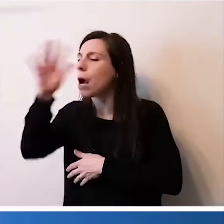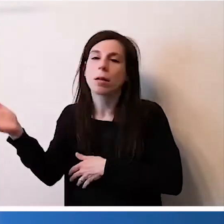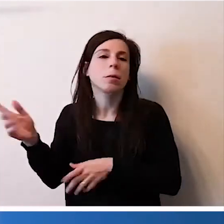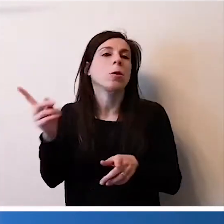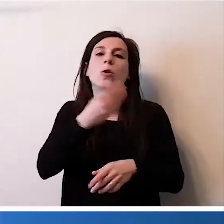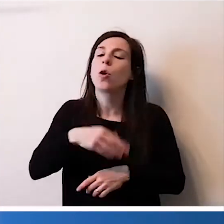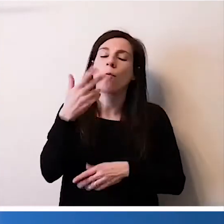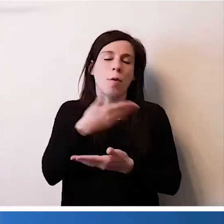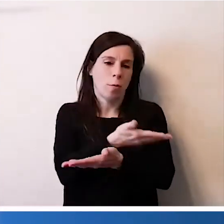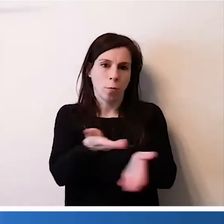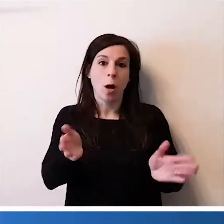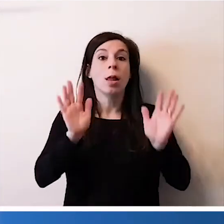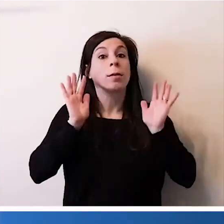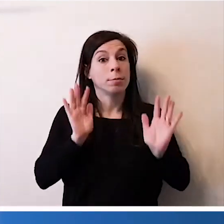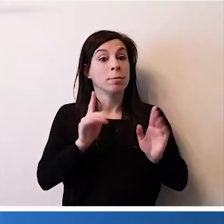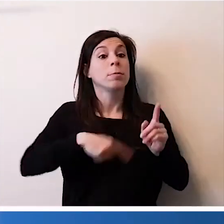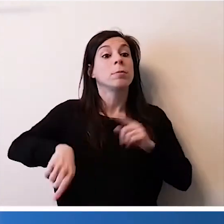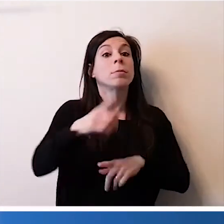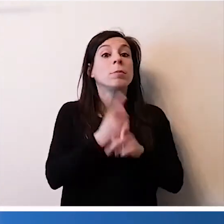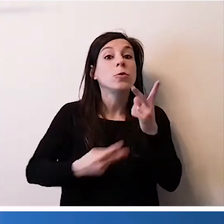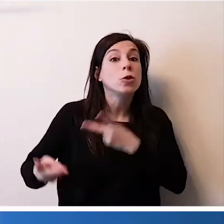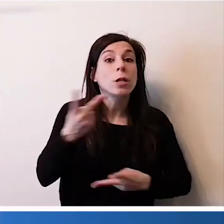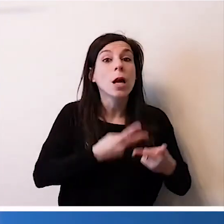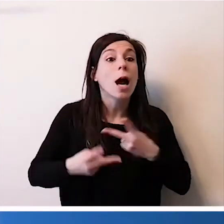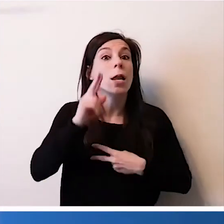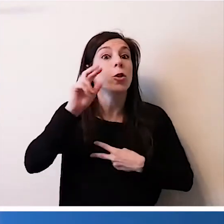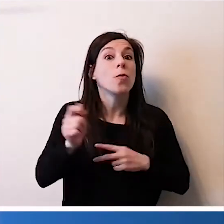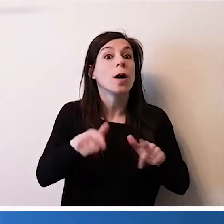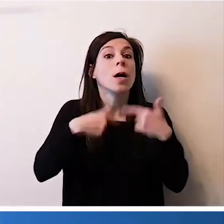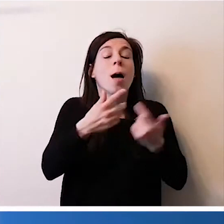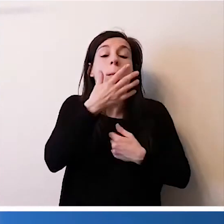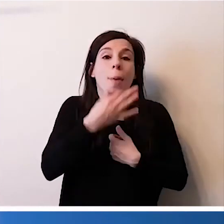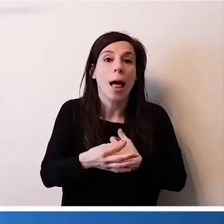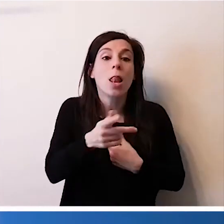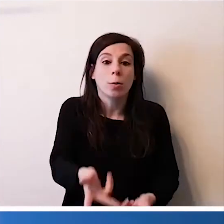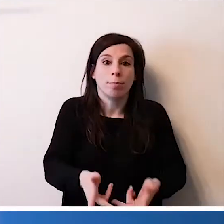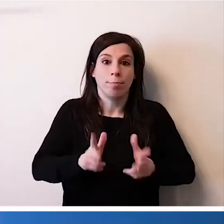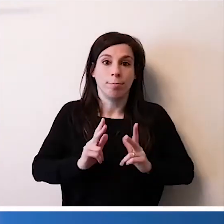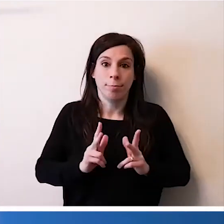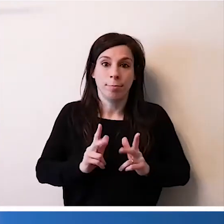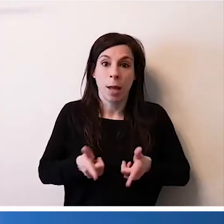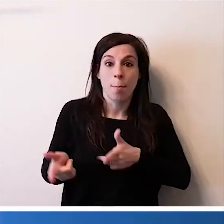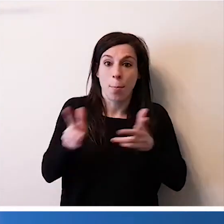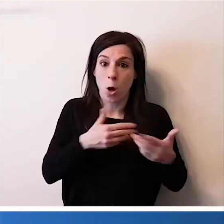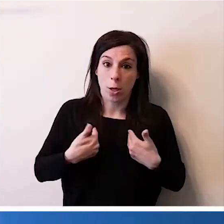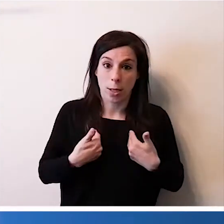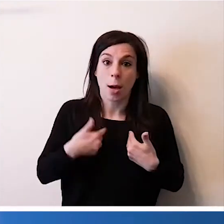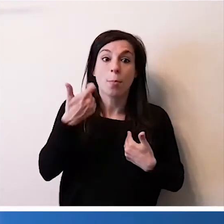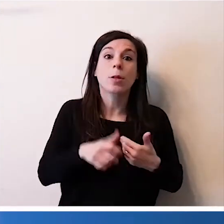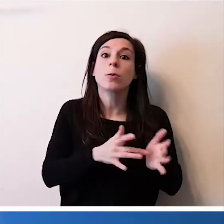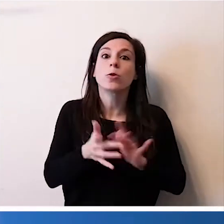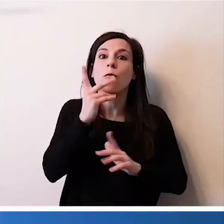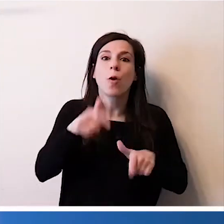dove volete, ma portatemi un regalo bello che Gesù vuole fare ai discepoli.